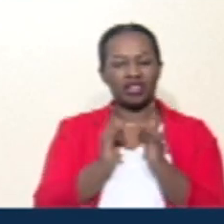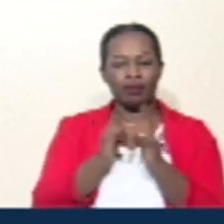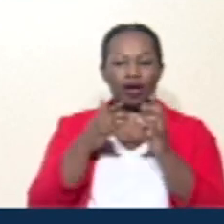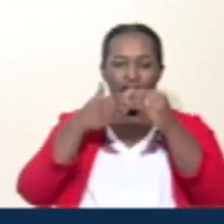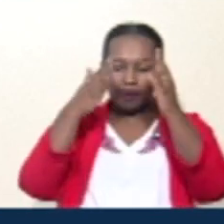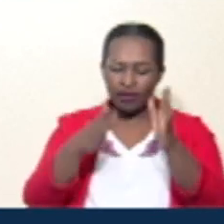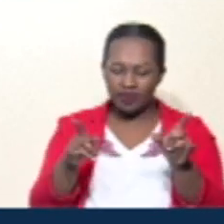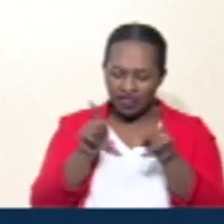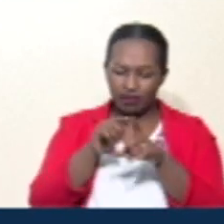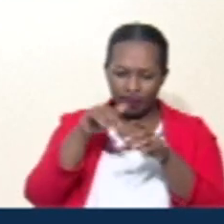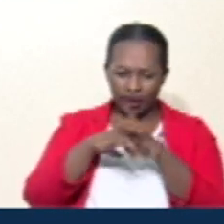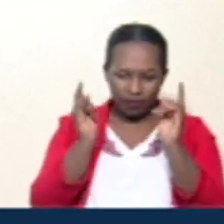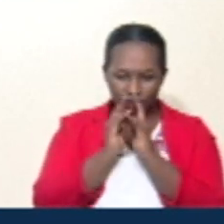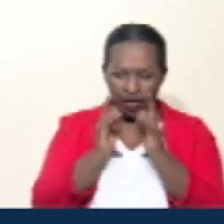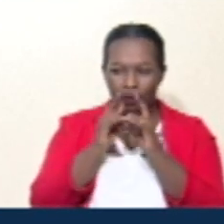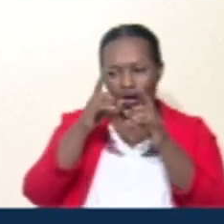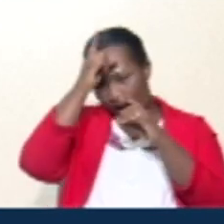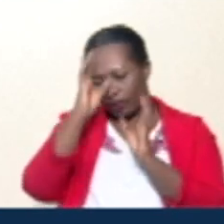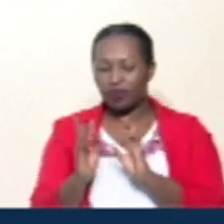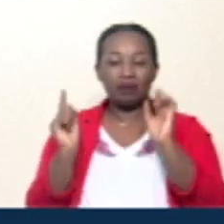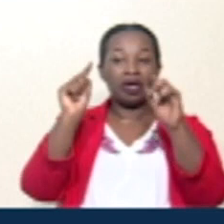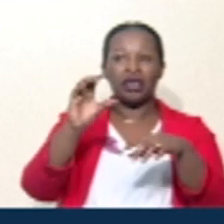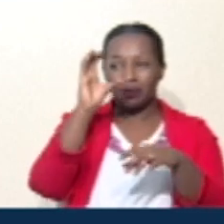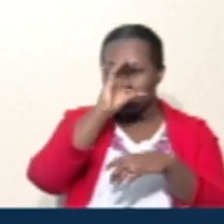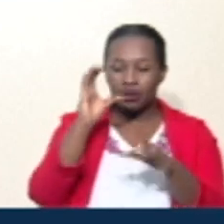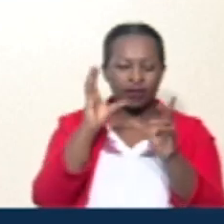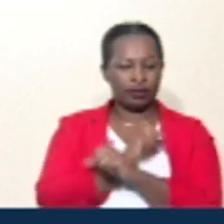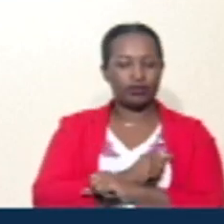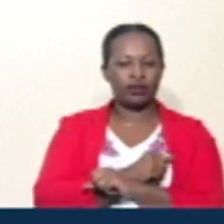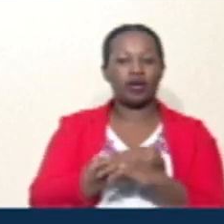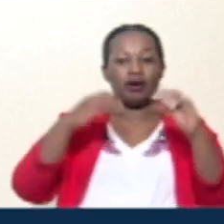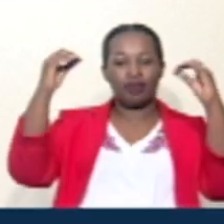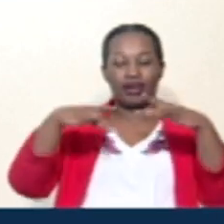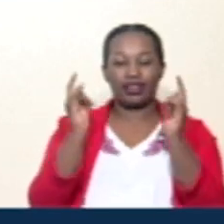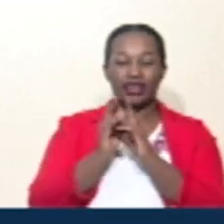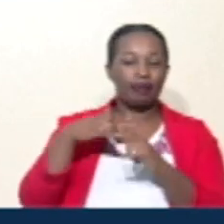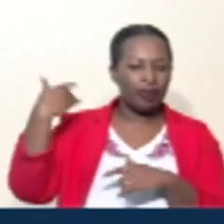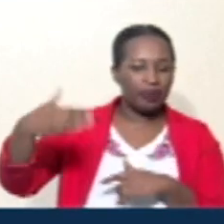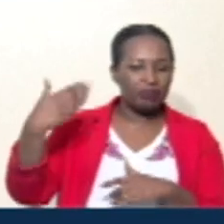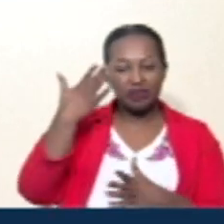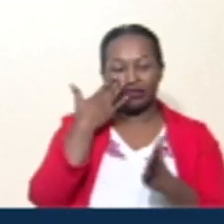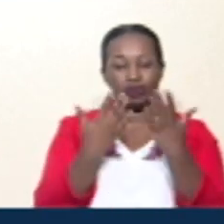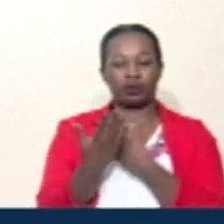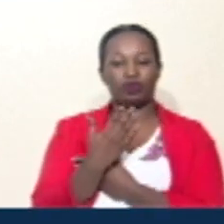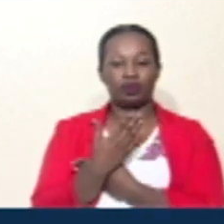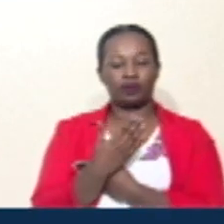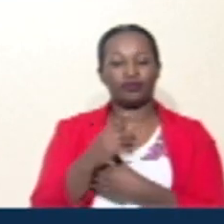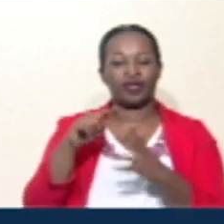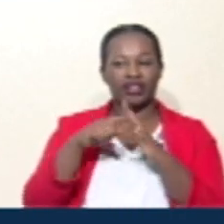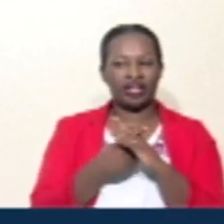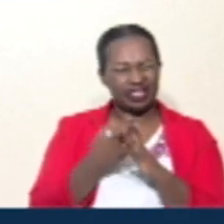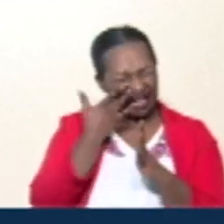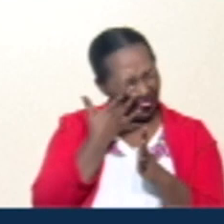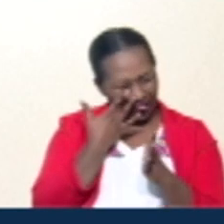n'abayobozi kuba bari mu nama abaturage bakaza kubashaka ntibababone. Byagaragaye ko hari inama ziba buri munsi mu gitondo, zigatangira